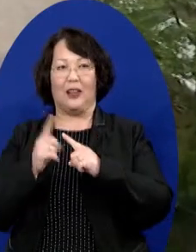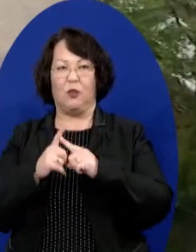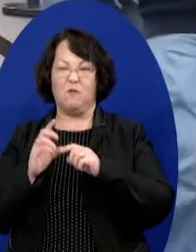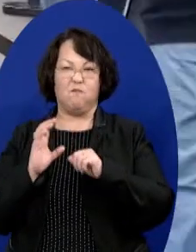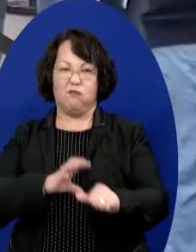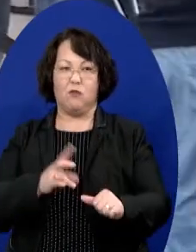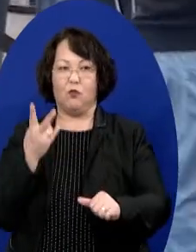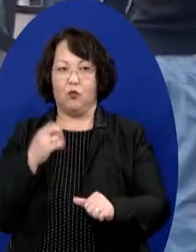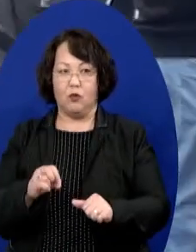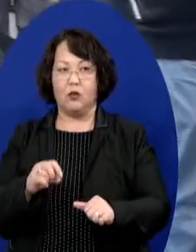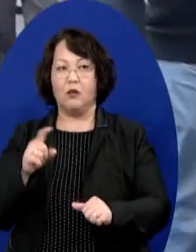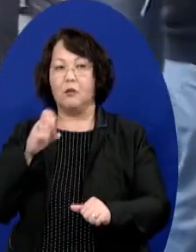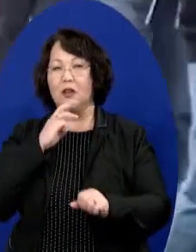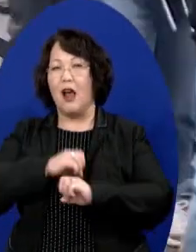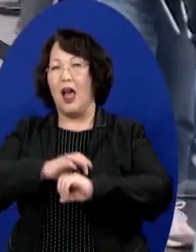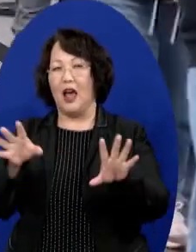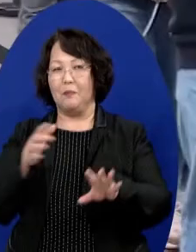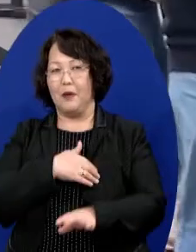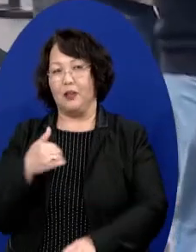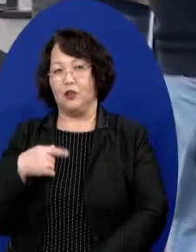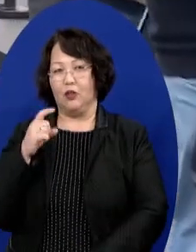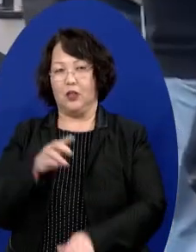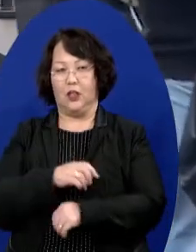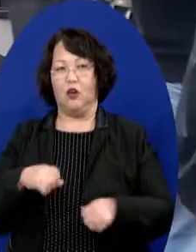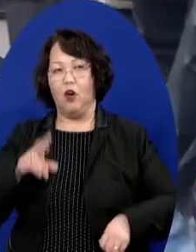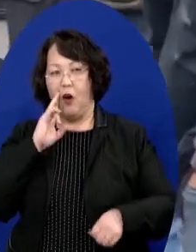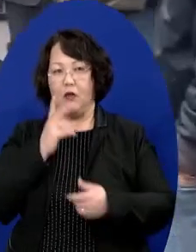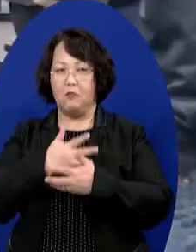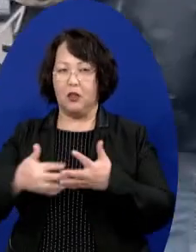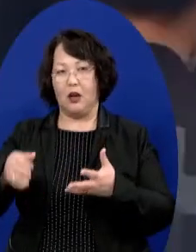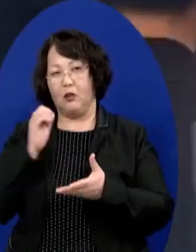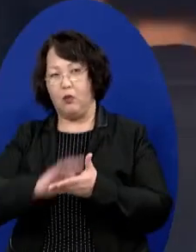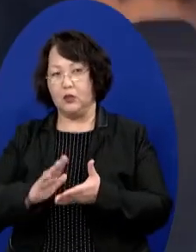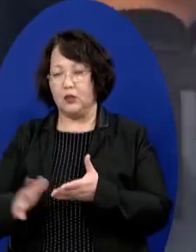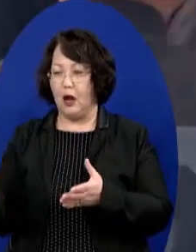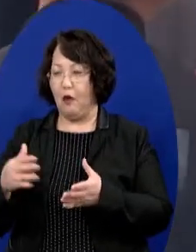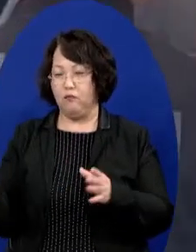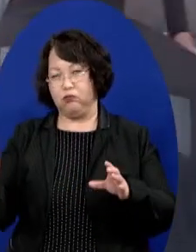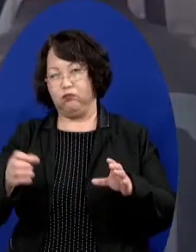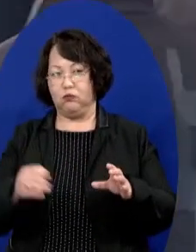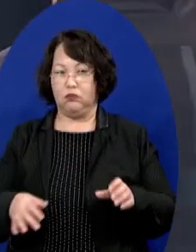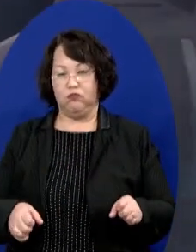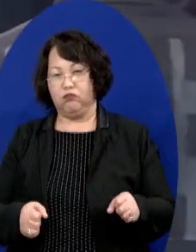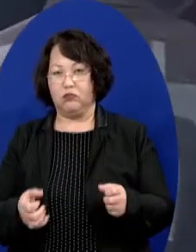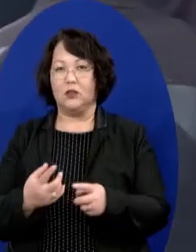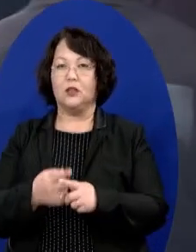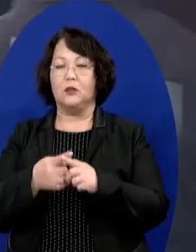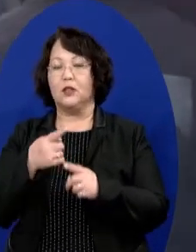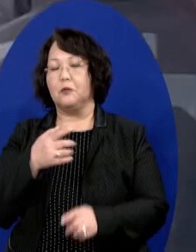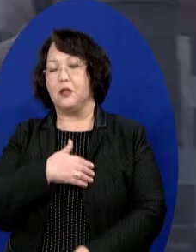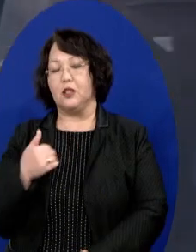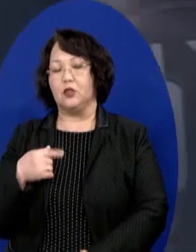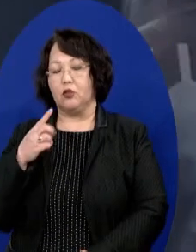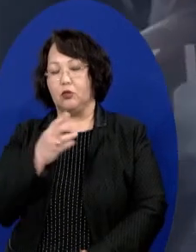тархсантай холбогдуулаад сүүлийн хэд хоногт Бээжин хотын оршин суугчид хоол хүнс хэрэгцээт зүйлсээ нөөцлөх нь нэмэгджээ. Бээжин хотын захиргаа